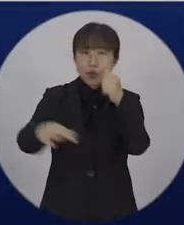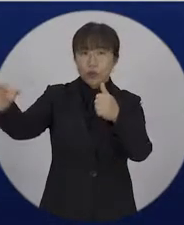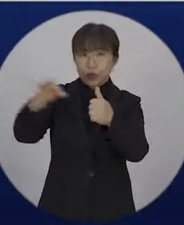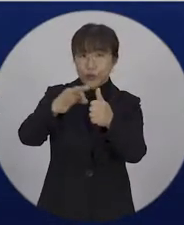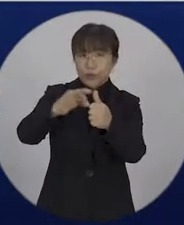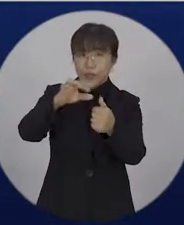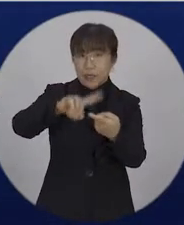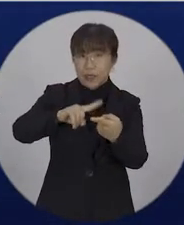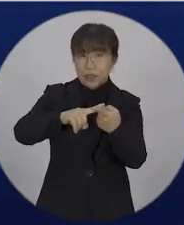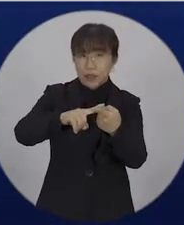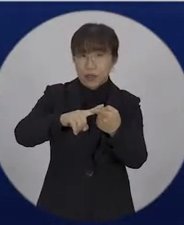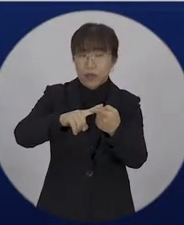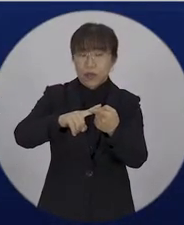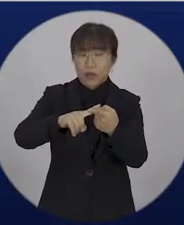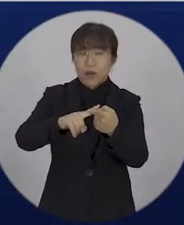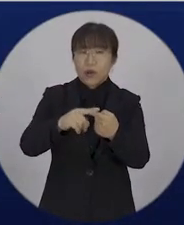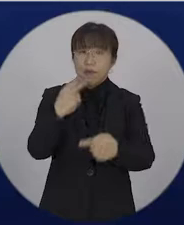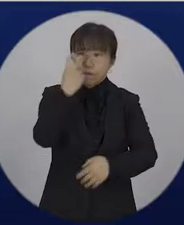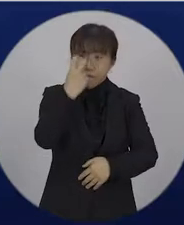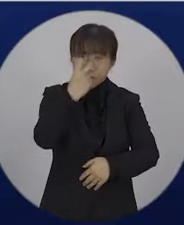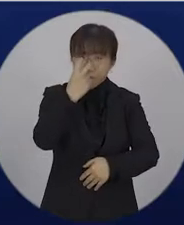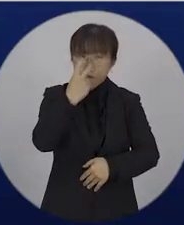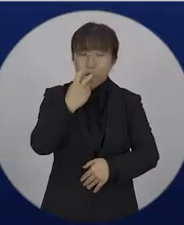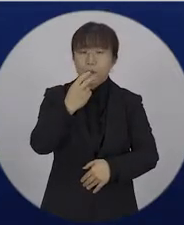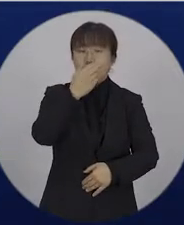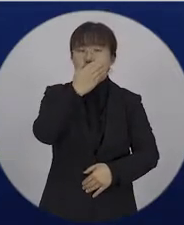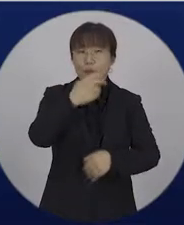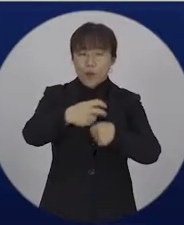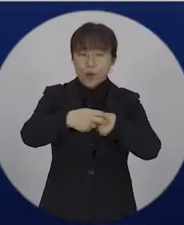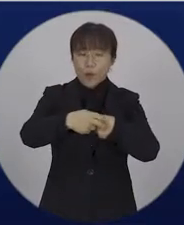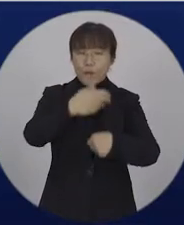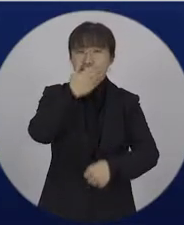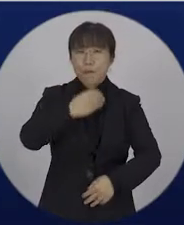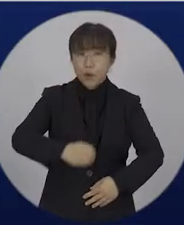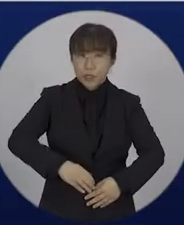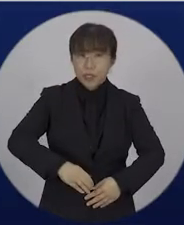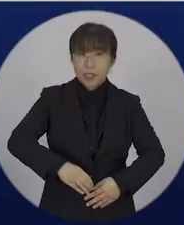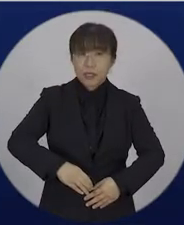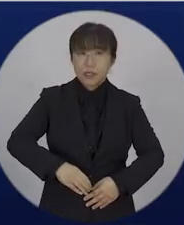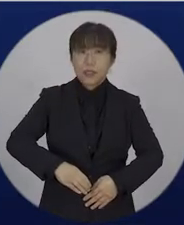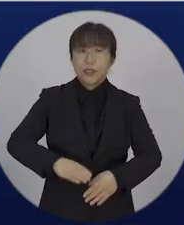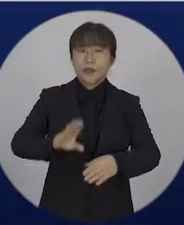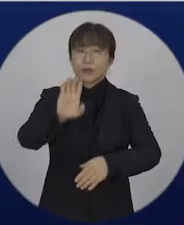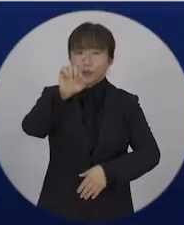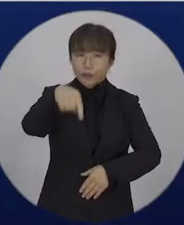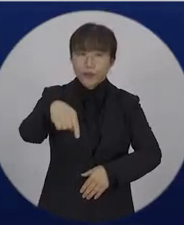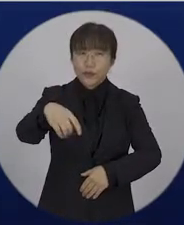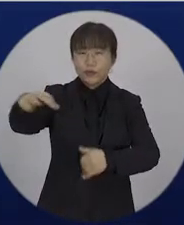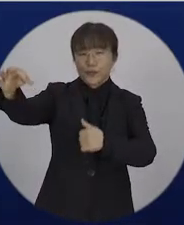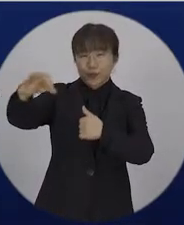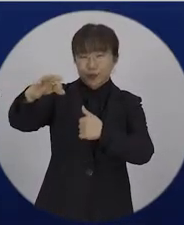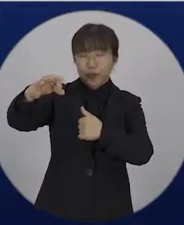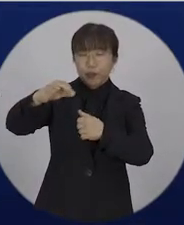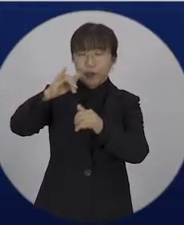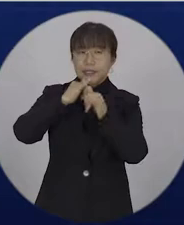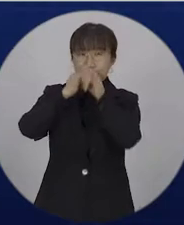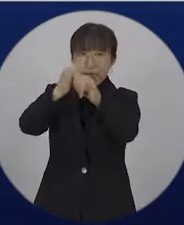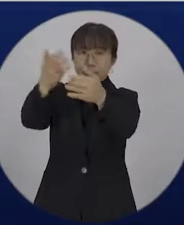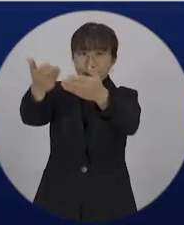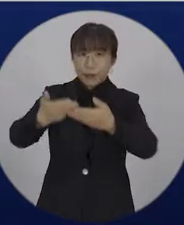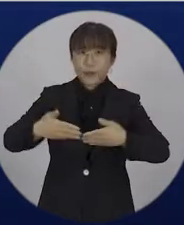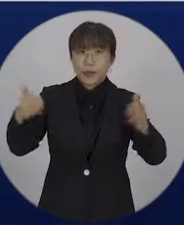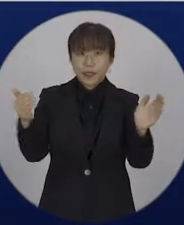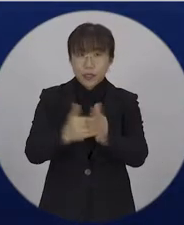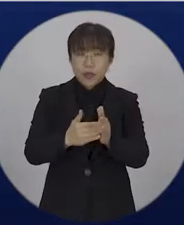보건복지부 장관상을 수상했습니다 특히 기초생활보장 사업추진을 위한 지방 생활 보장 위원회